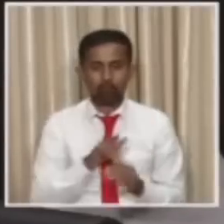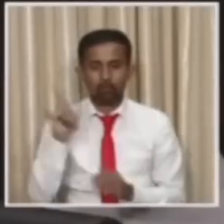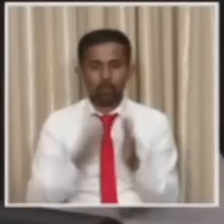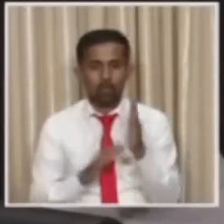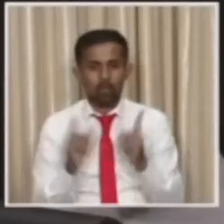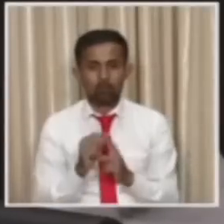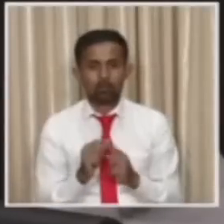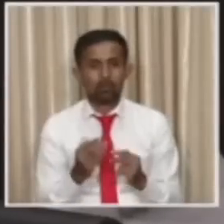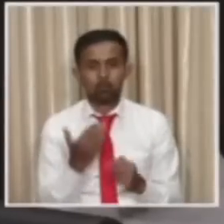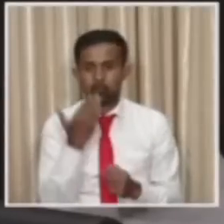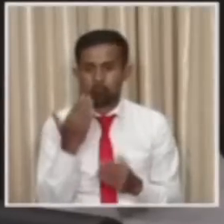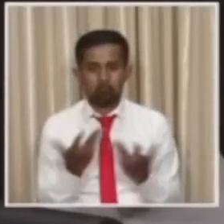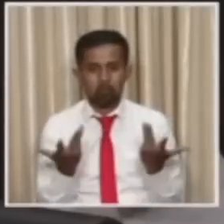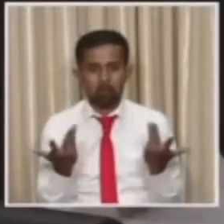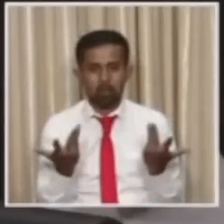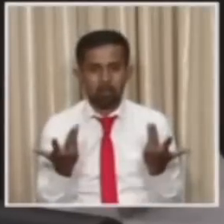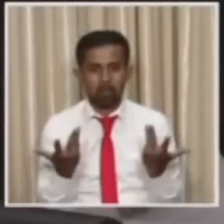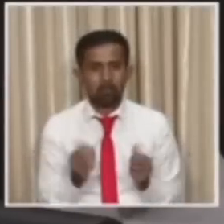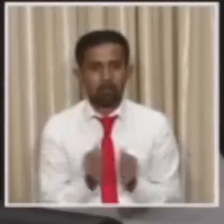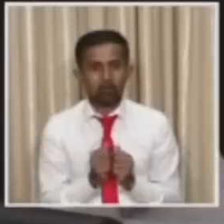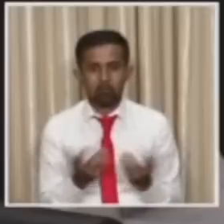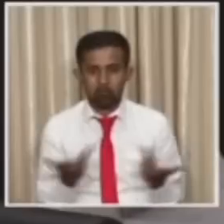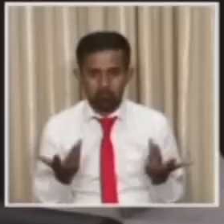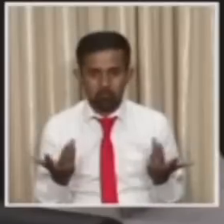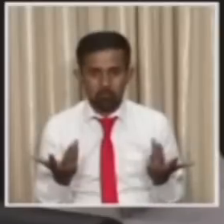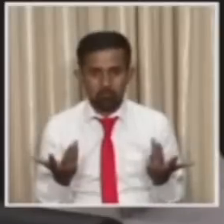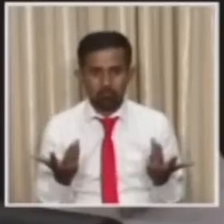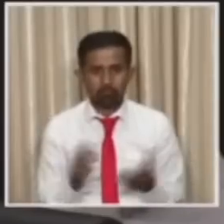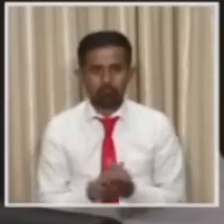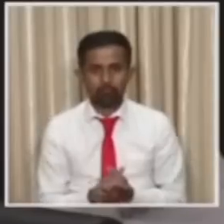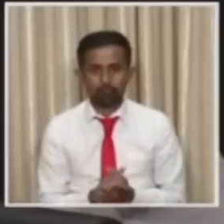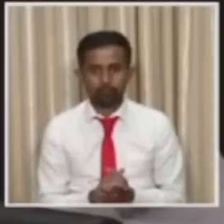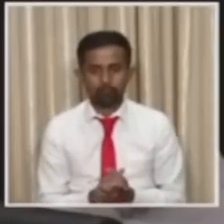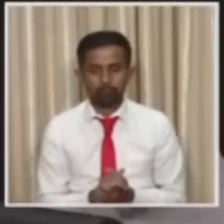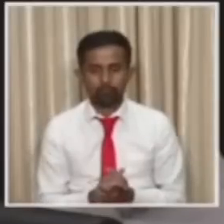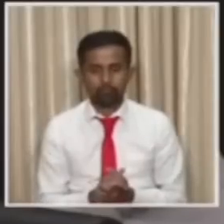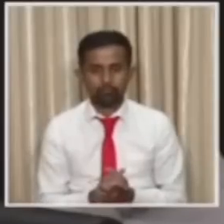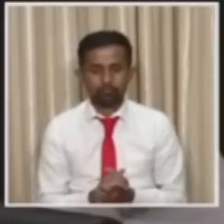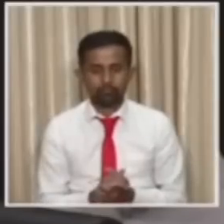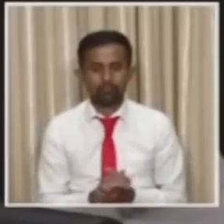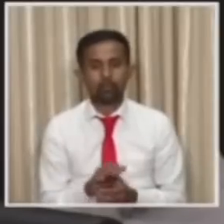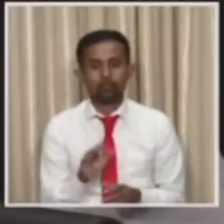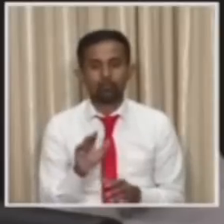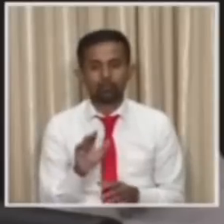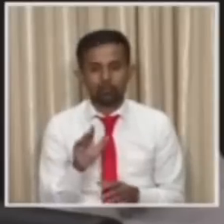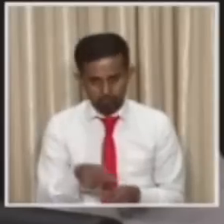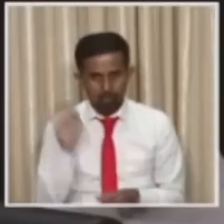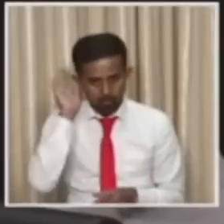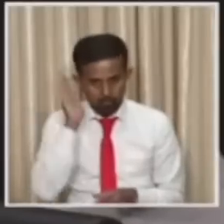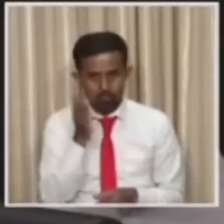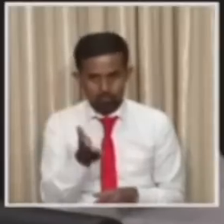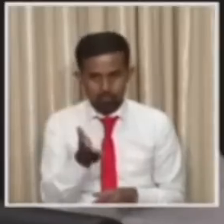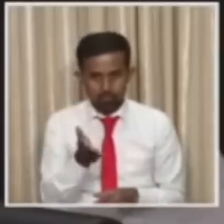එහෙම හැකියාවකුත් නැහැ. එතුමාට යුතුයමයි පරිදිදුල කරන්නත් බෑ. පොඩගින්න කයින්ඩ් ලිසන්. You have your mouth, you have big mouth, you can shout at anybody.